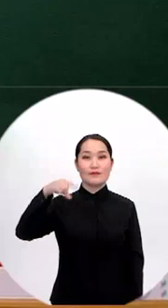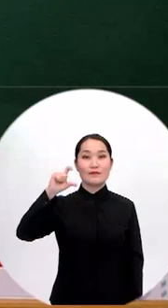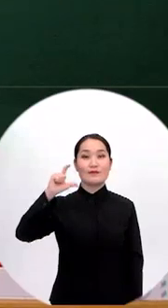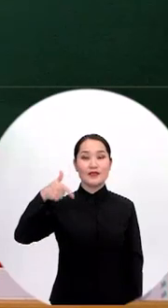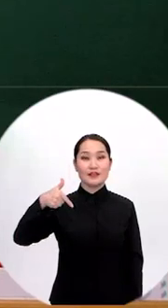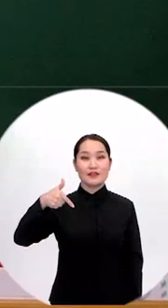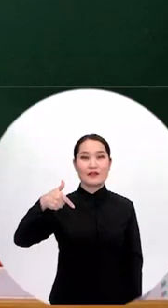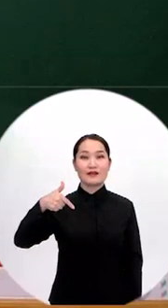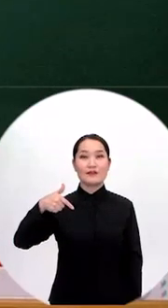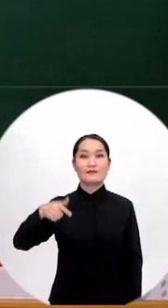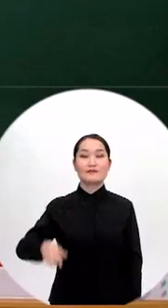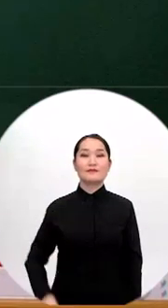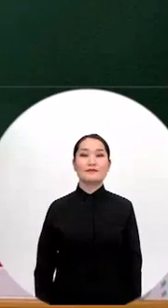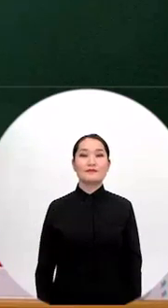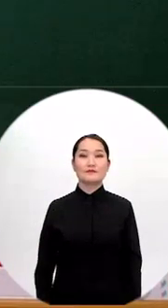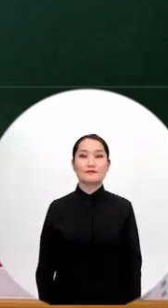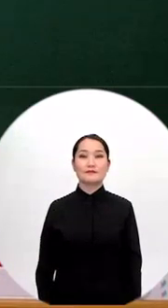Шүлэг.